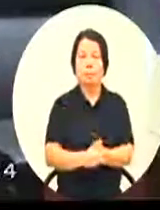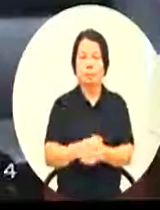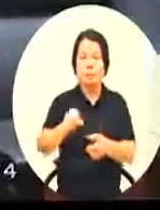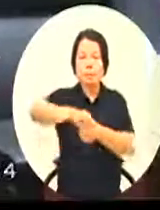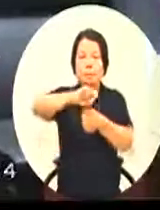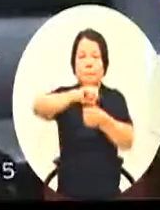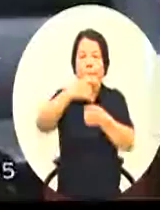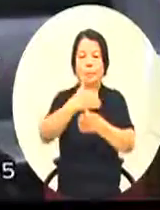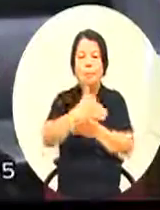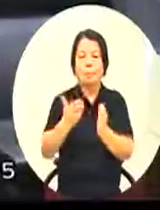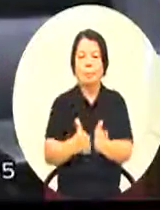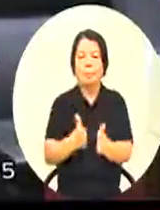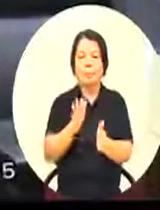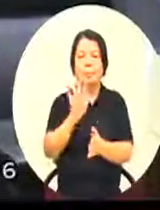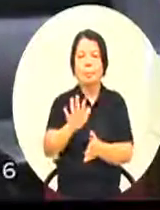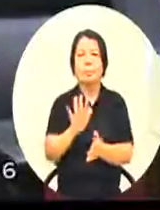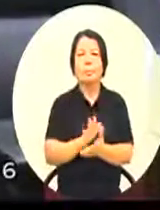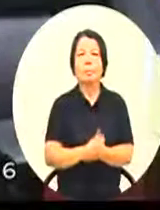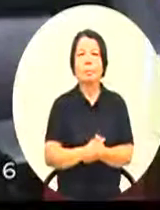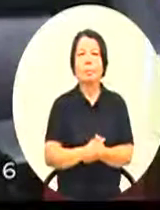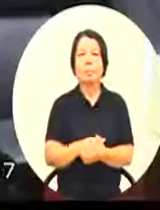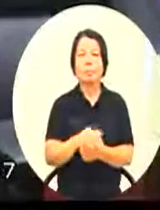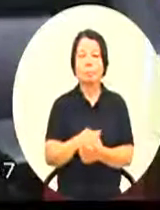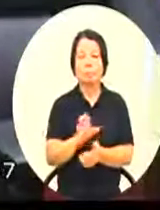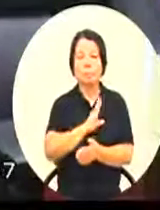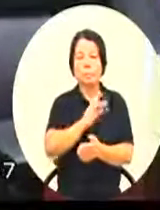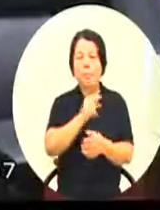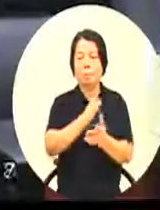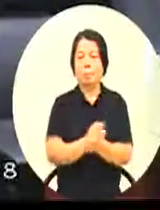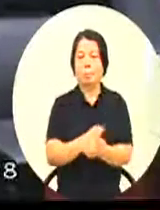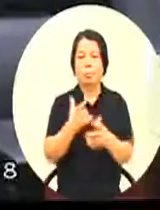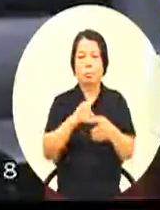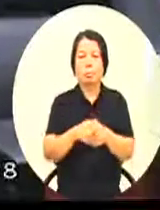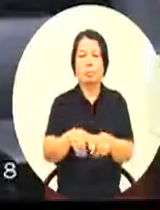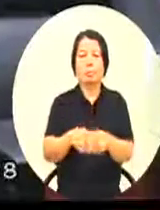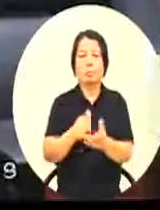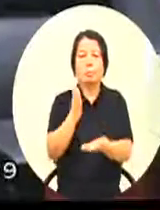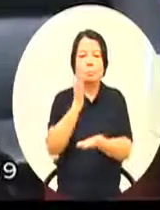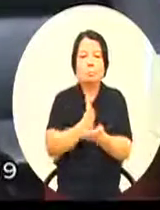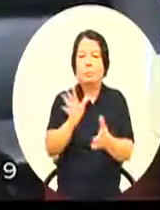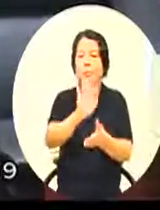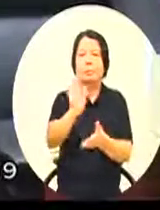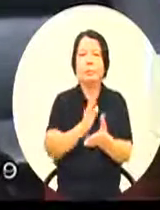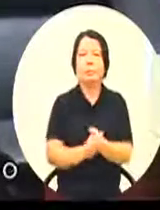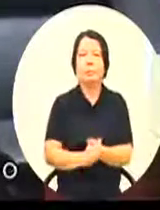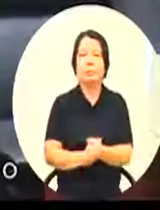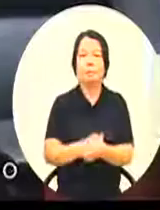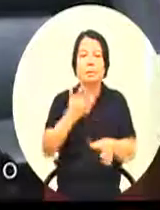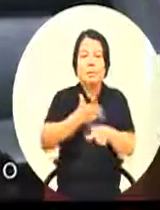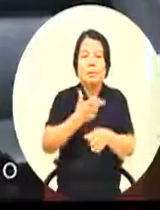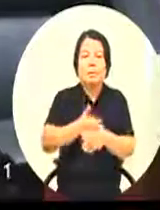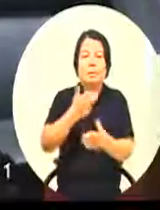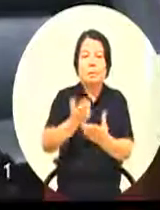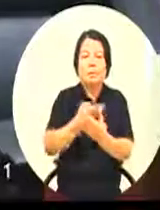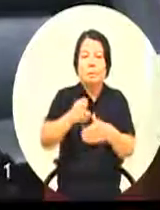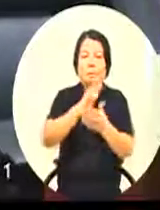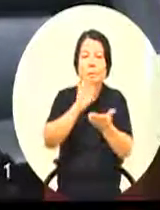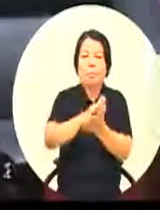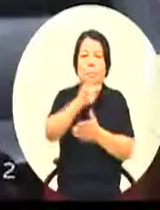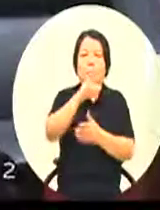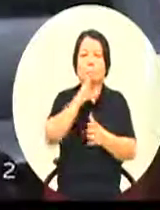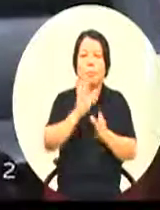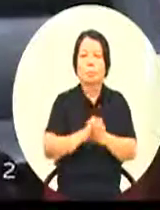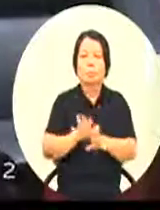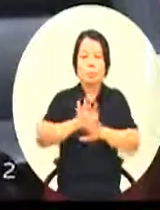这么多的班次。当然我们不能在这里停顿，因为技职才是我们高雄的根本、哦啊、所以